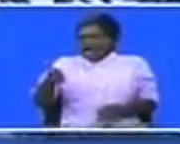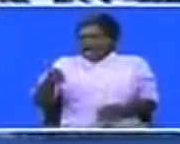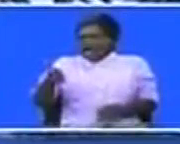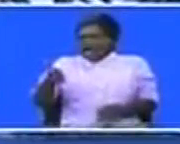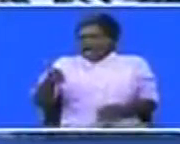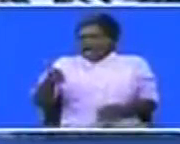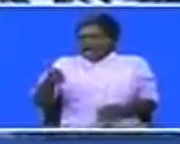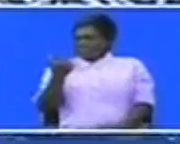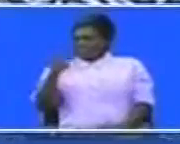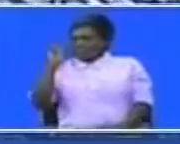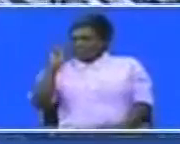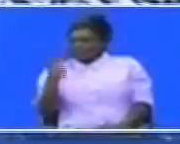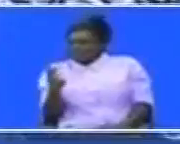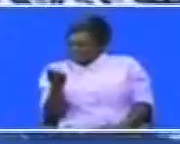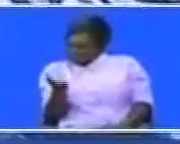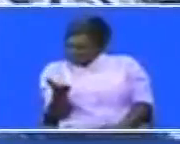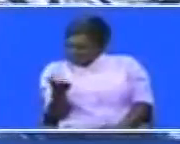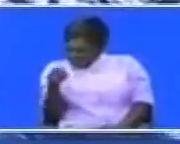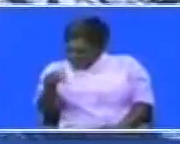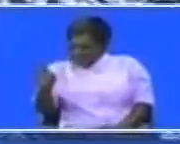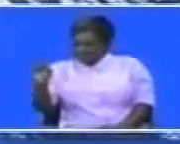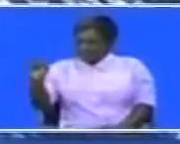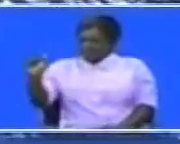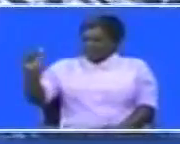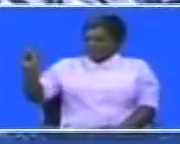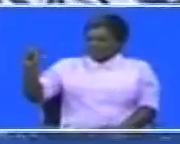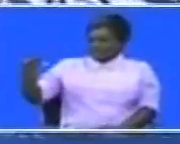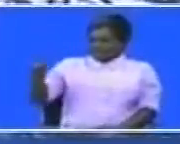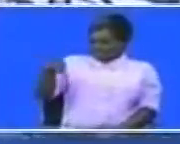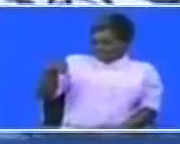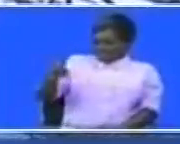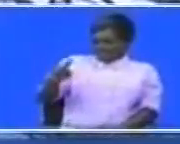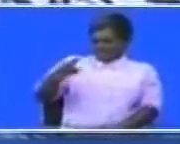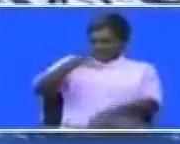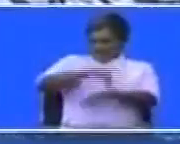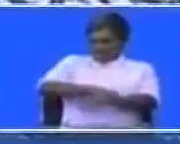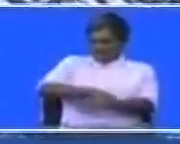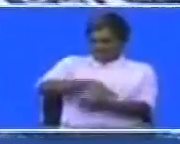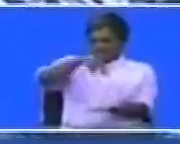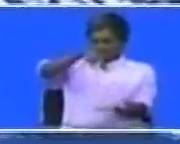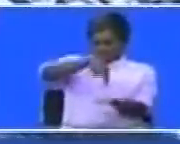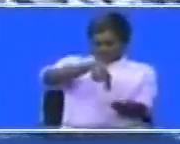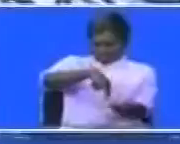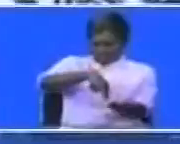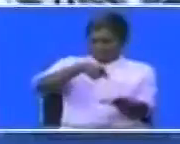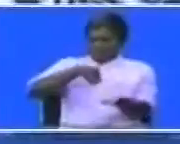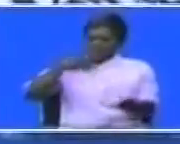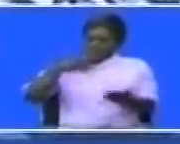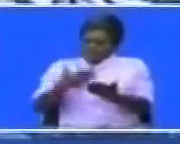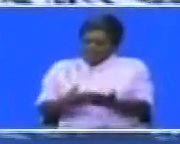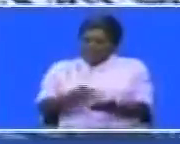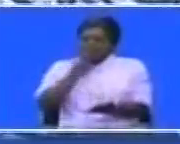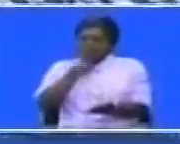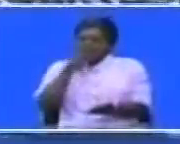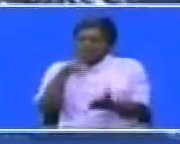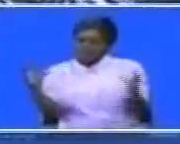mwingine, kana ni mimi tu ambaye nitachukua hii tikiti. Kwa hivyo mimi nashukuru chama